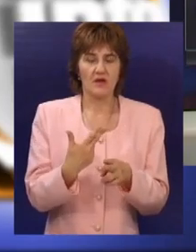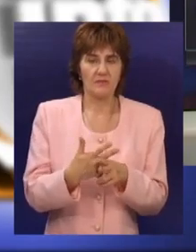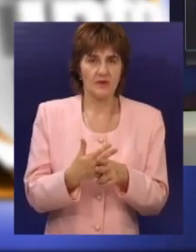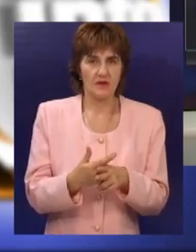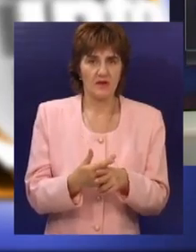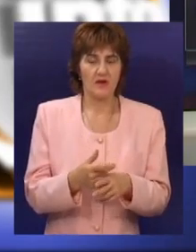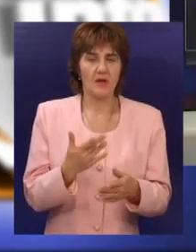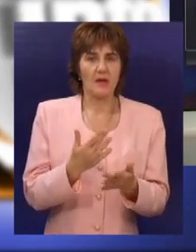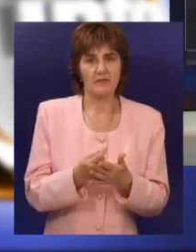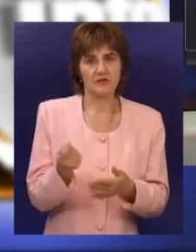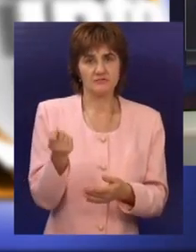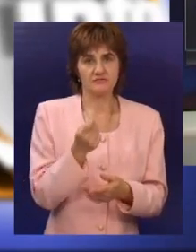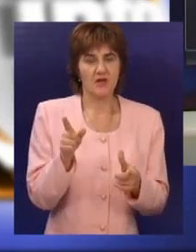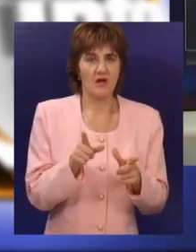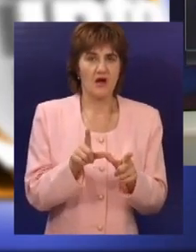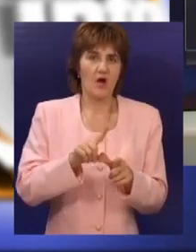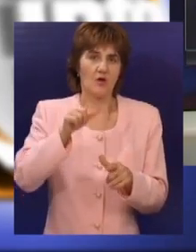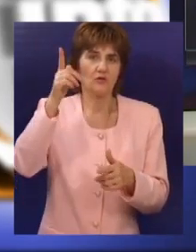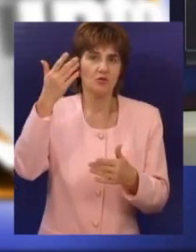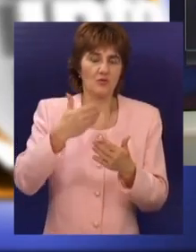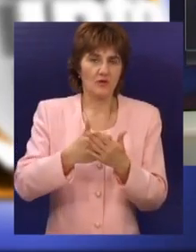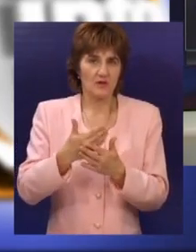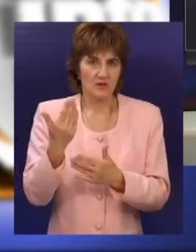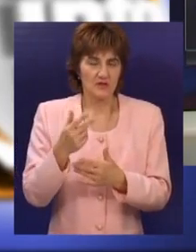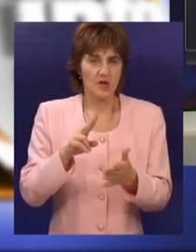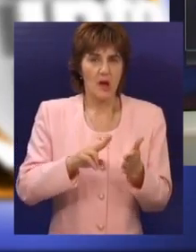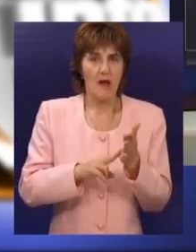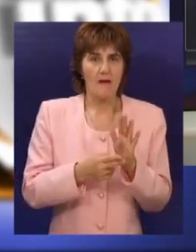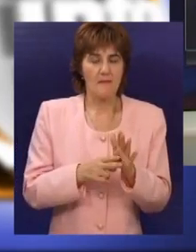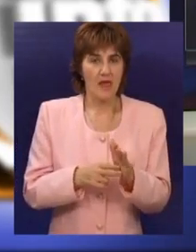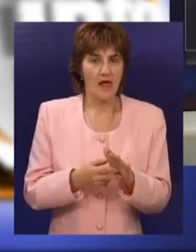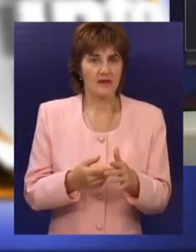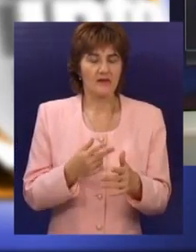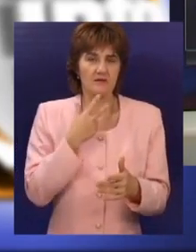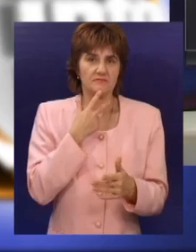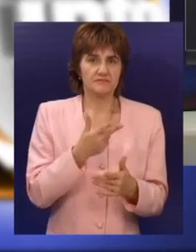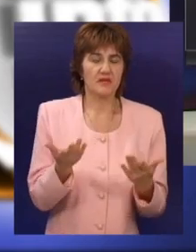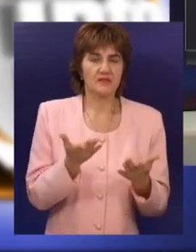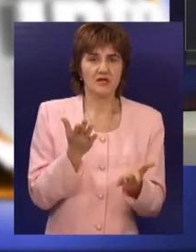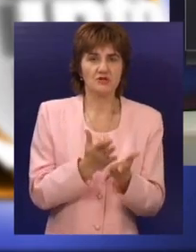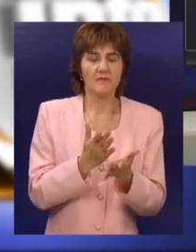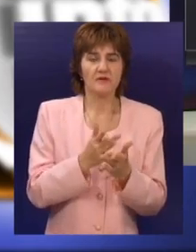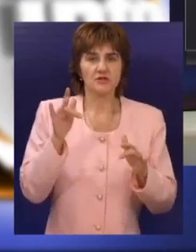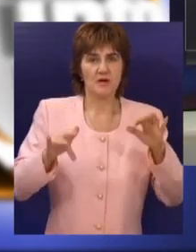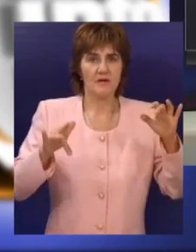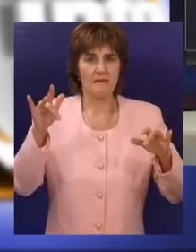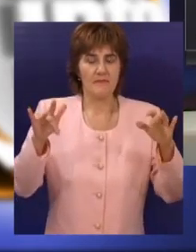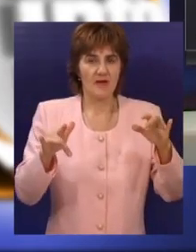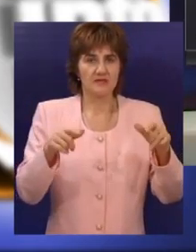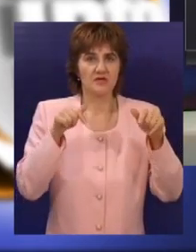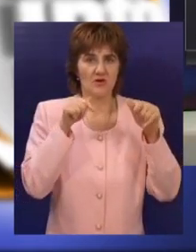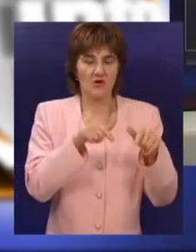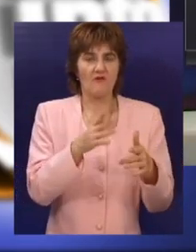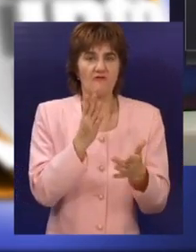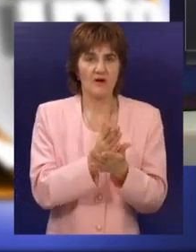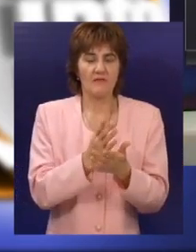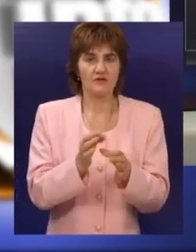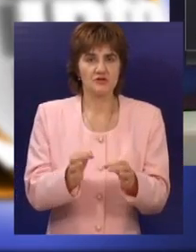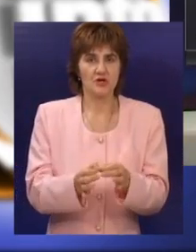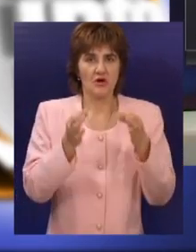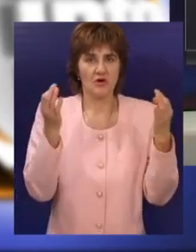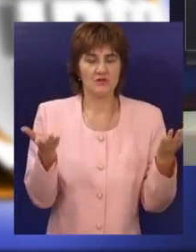– Winterfest. Kreiran po ugledu na evropske novogodišnje vašare, planiran više godina, uz podršku grada i pokrajine,